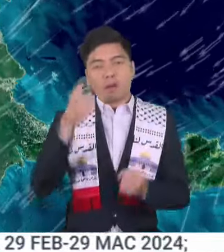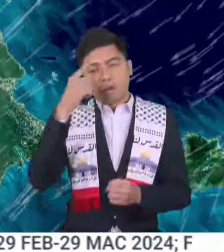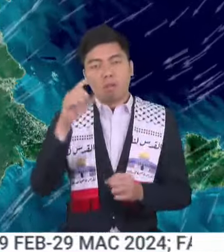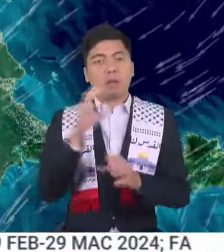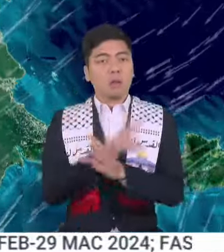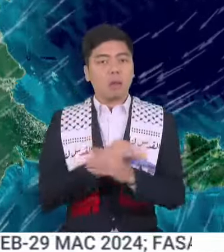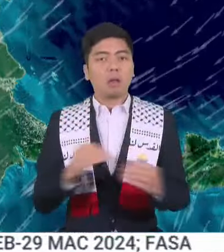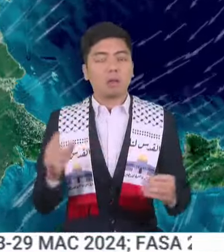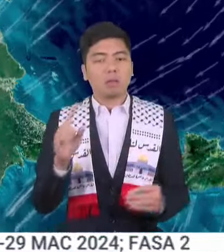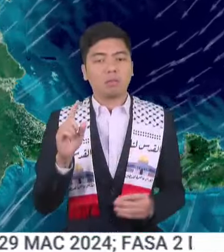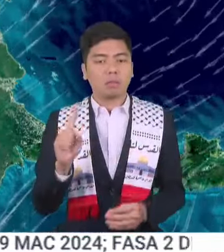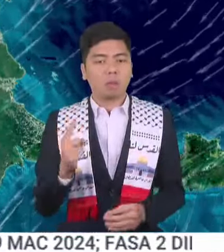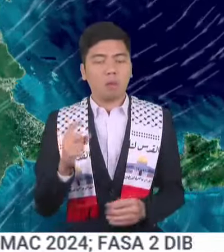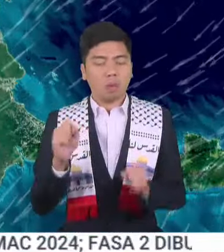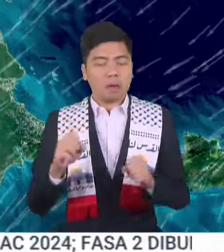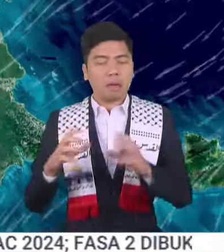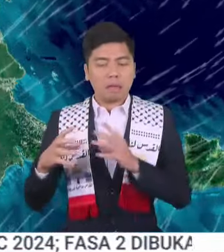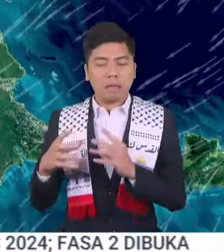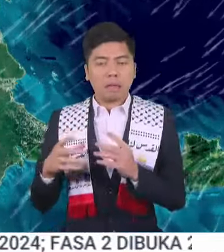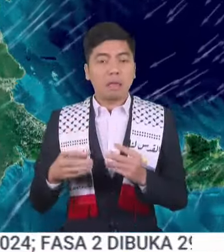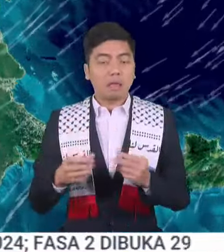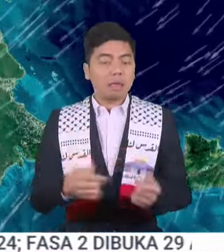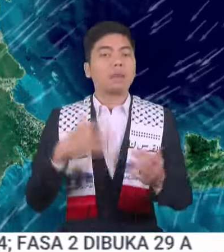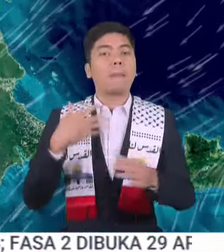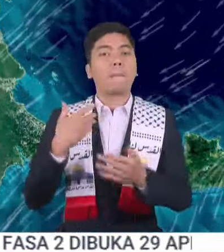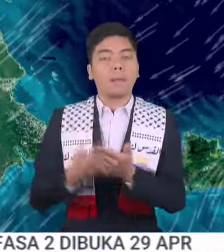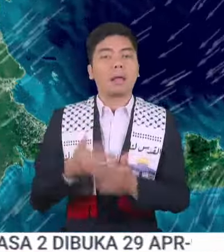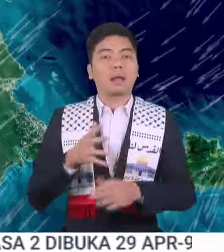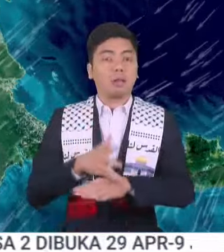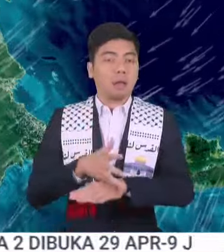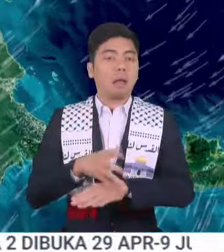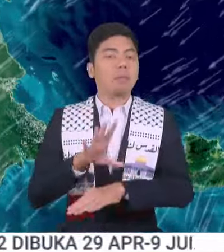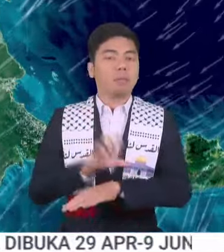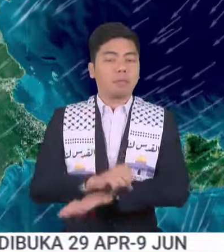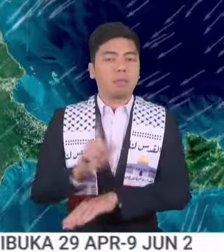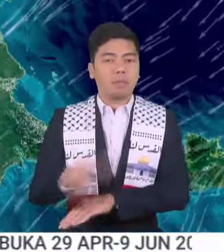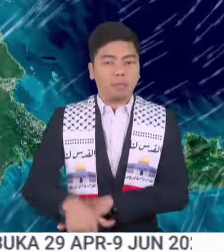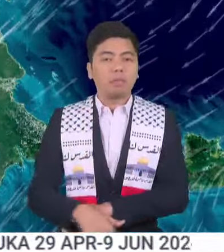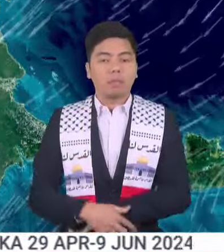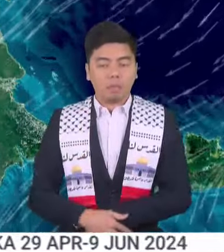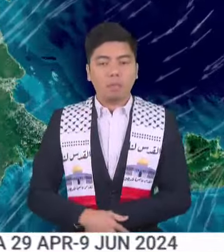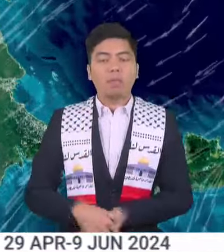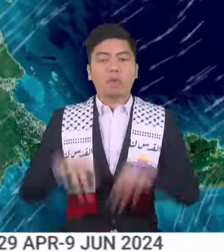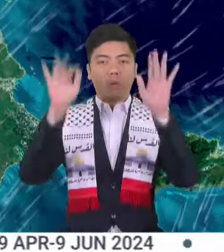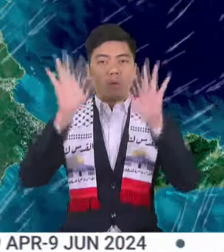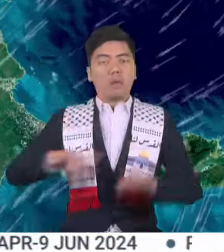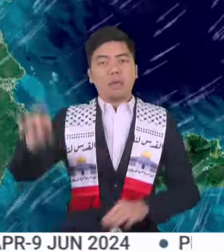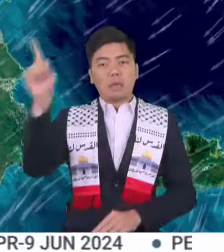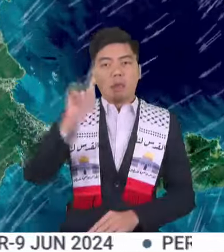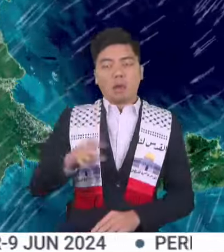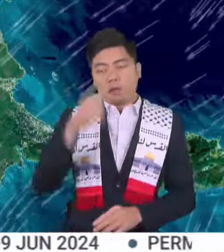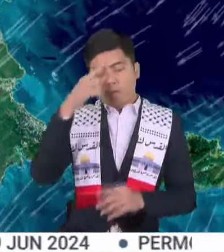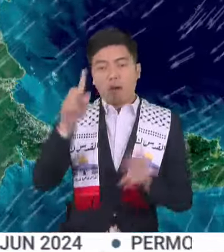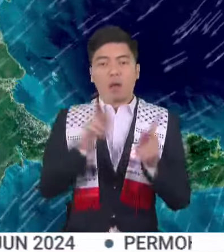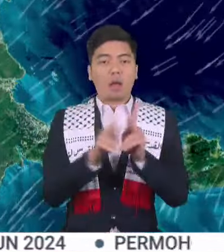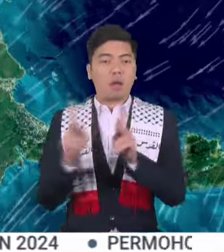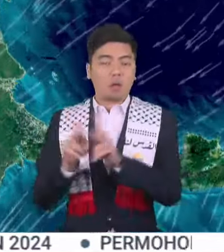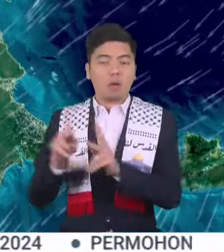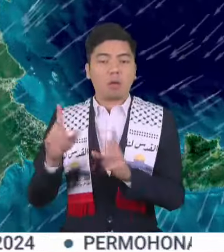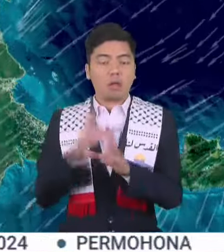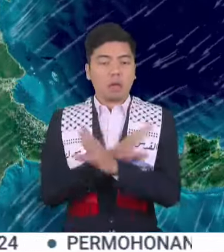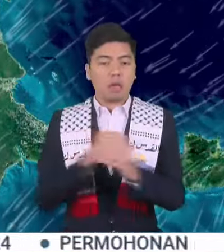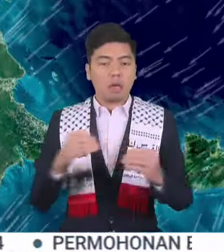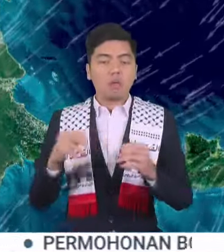ini hanya akan beransur-ansur reda menjelang awal malam nanti. Cuaca ribut petir untuk kawasan pedalaman Sarawak dijangka akan